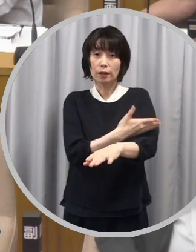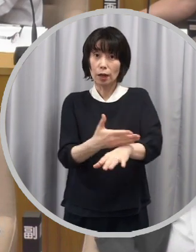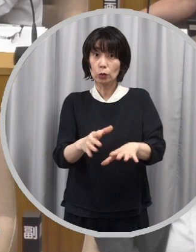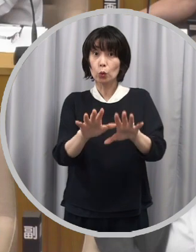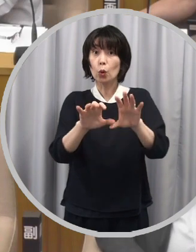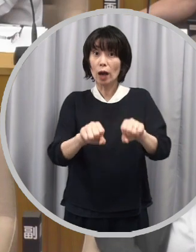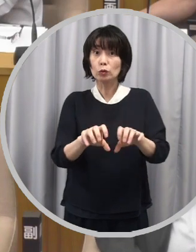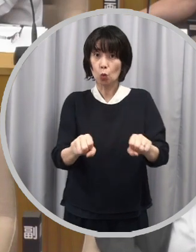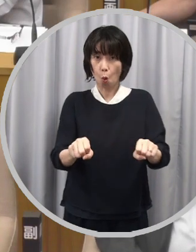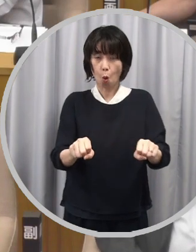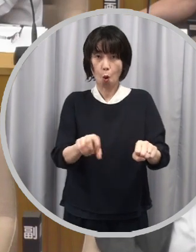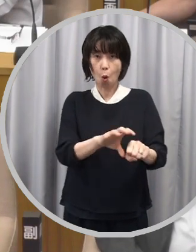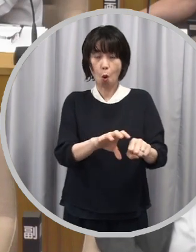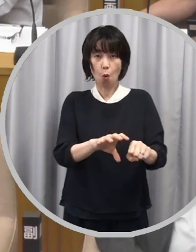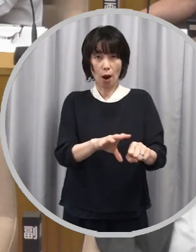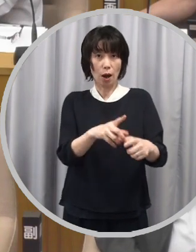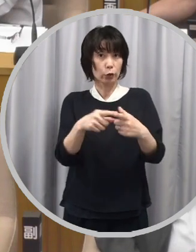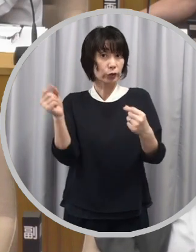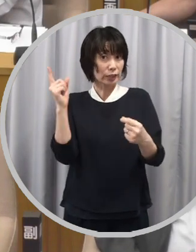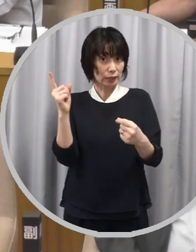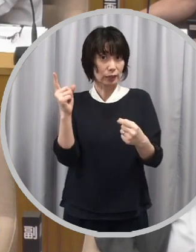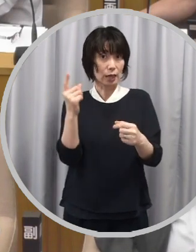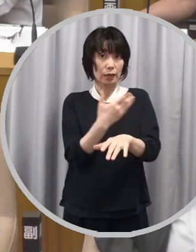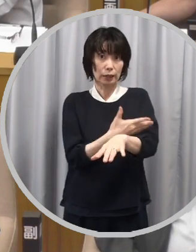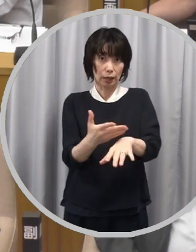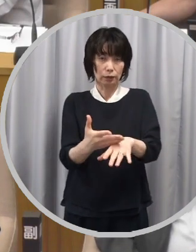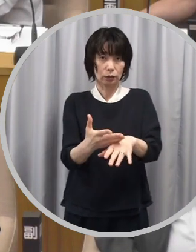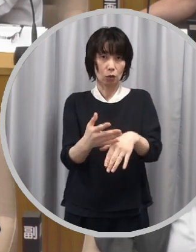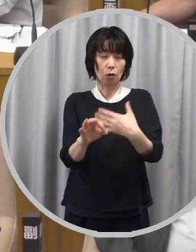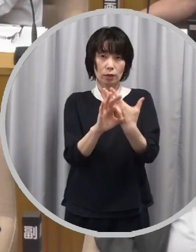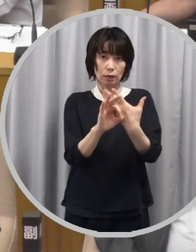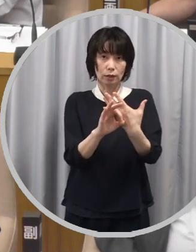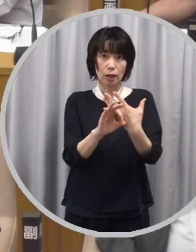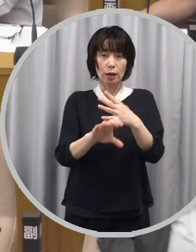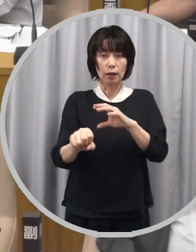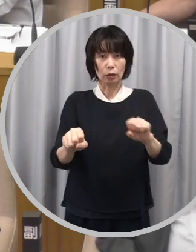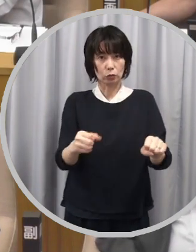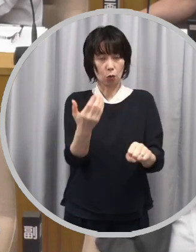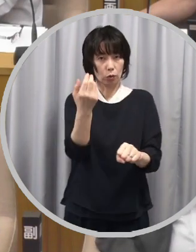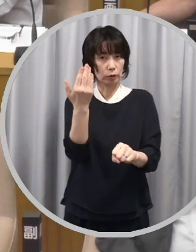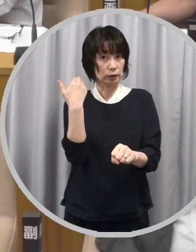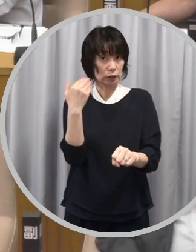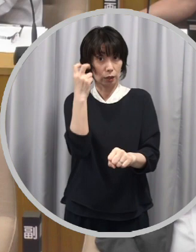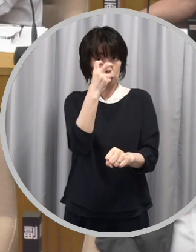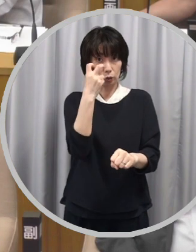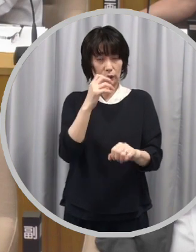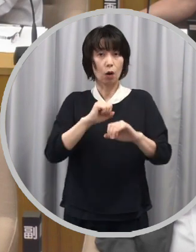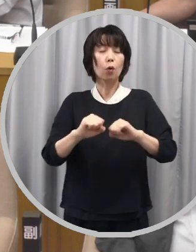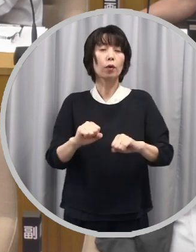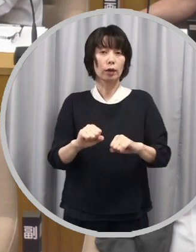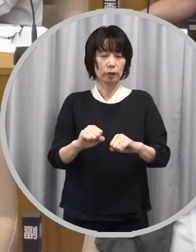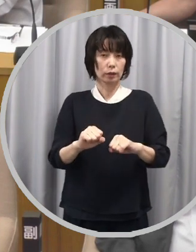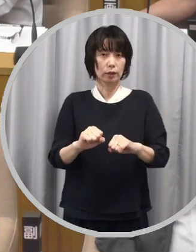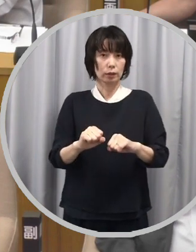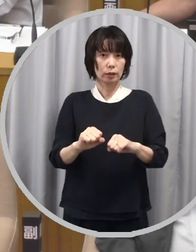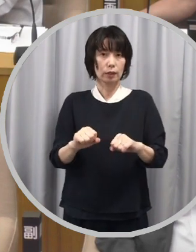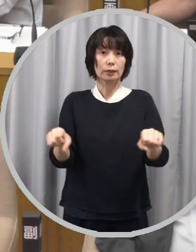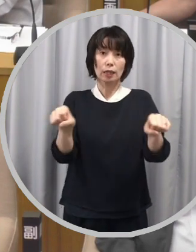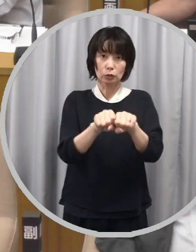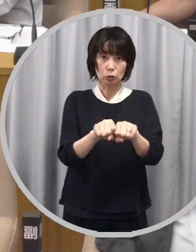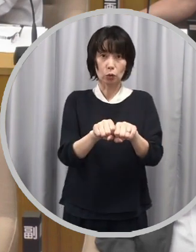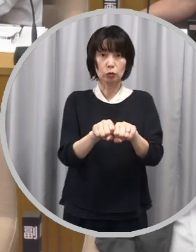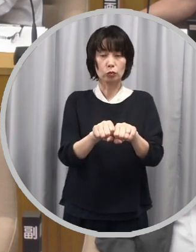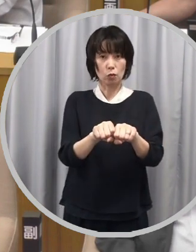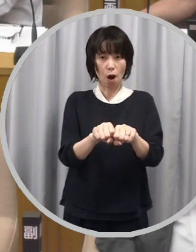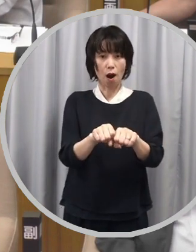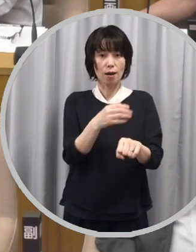に関しましては、国において系統暫定確保にかかる事前調査を実施し、系統接続に関しては蓋